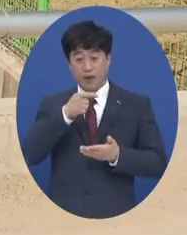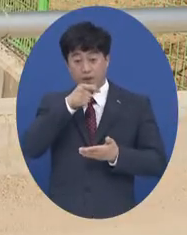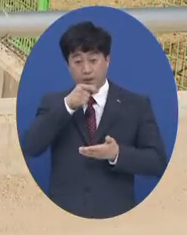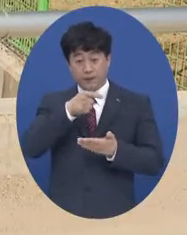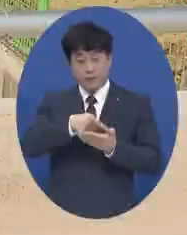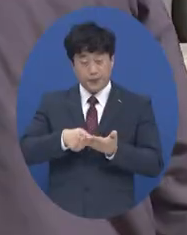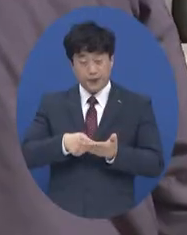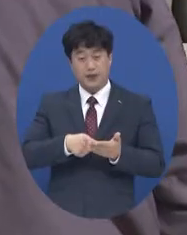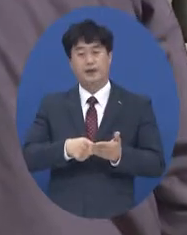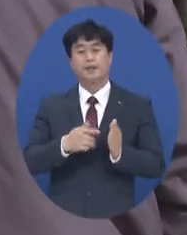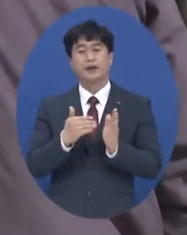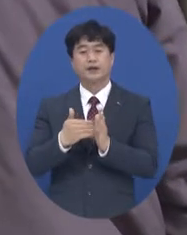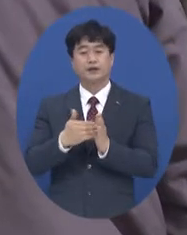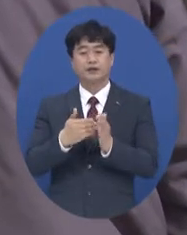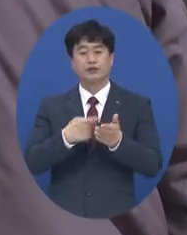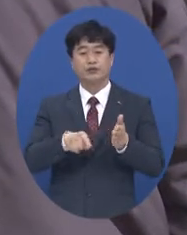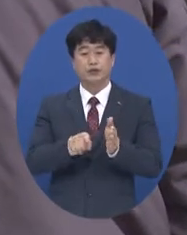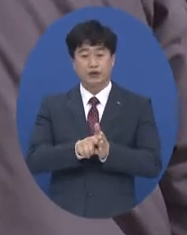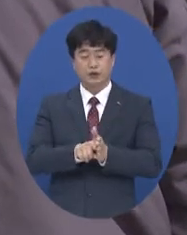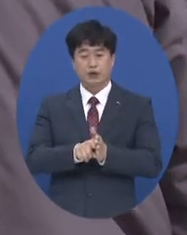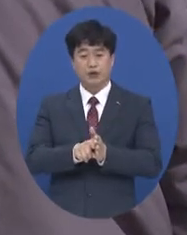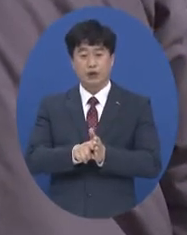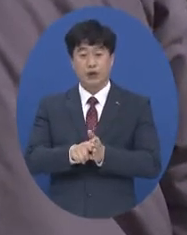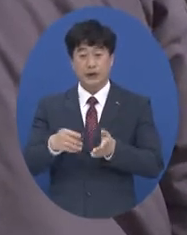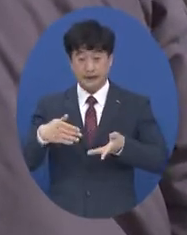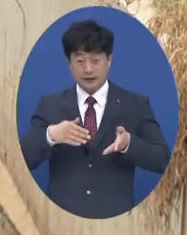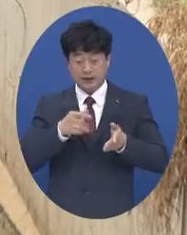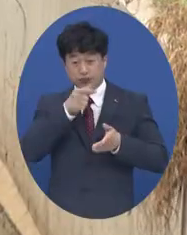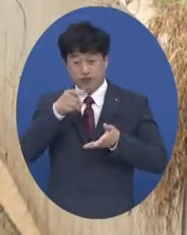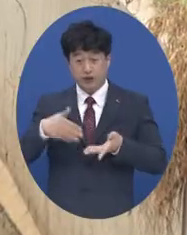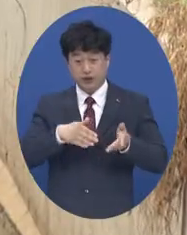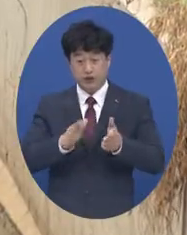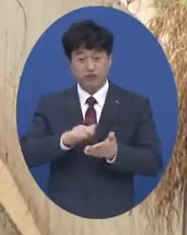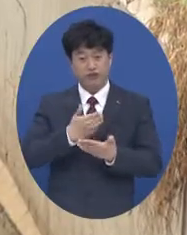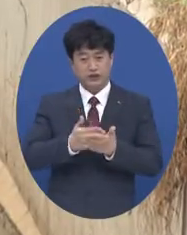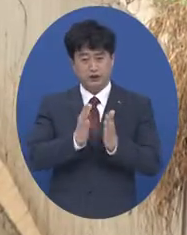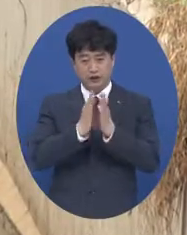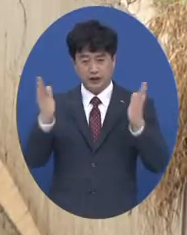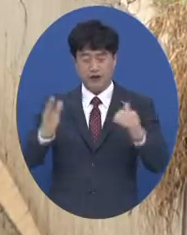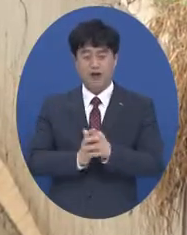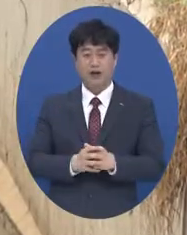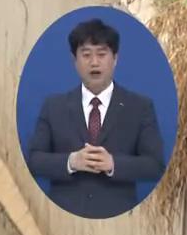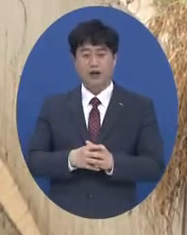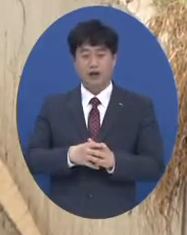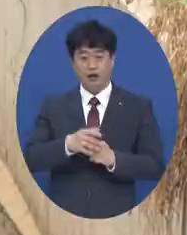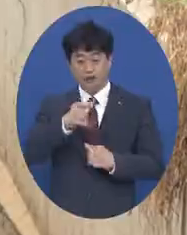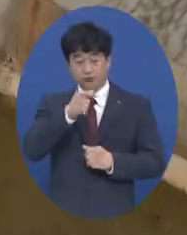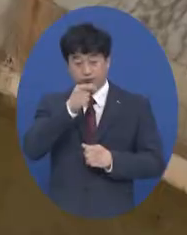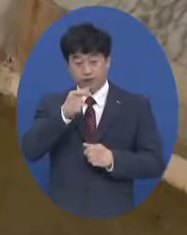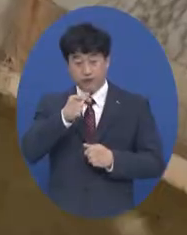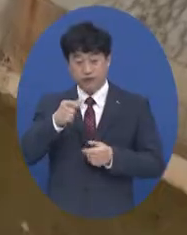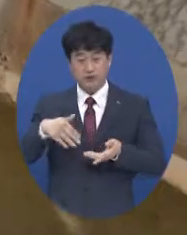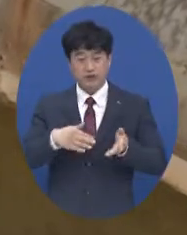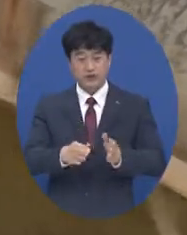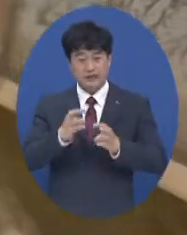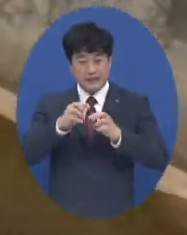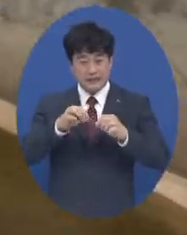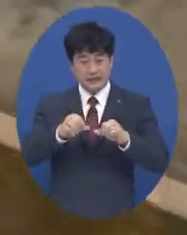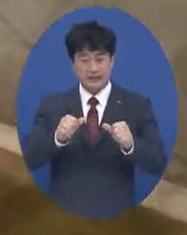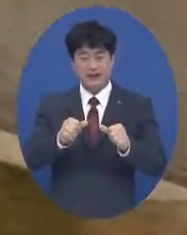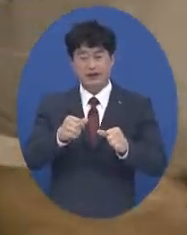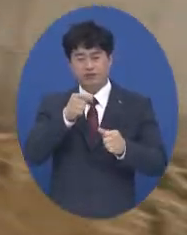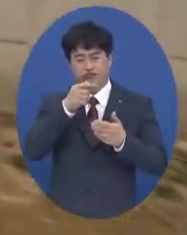농업용수 공급을 돕기 위해 용 스러워 배수로 정비 에 나섰습니다 용수로 가히 그 로 돼 있을 경우 용수가